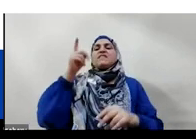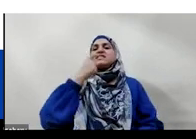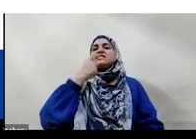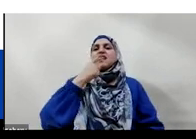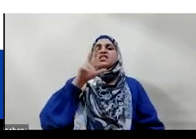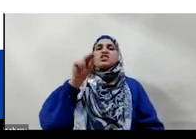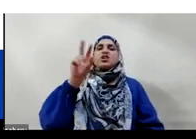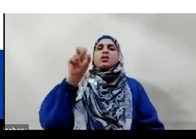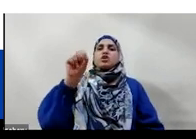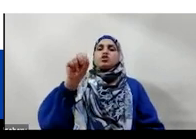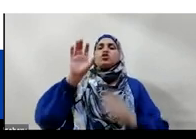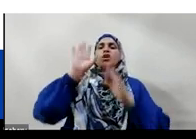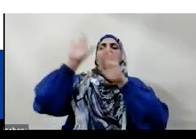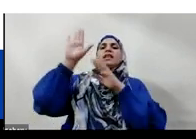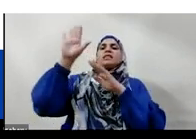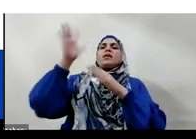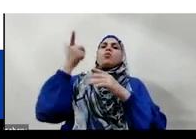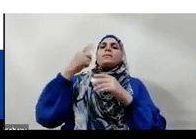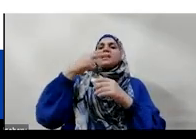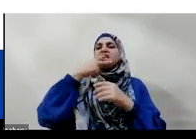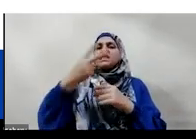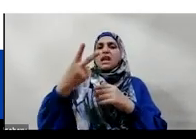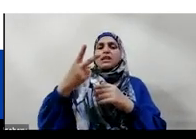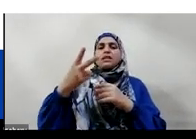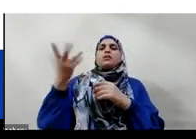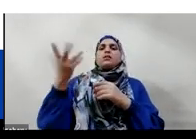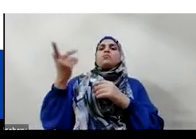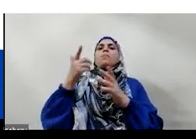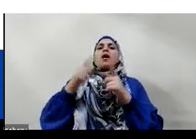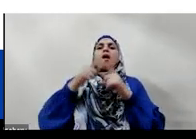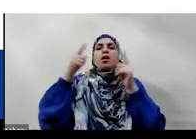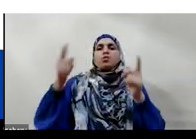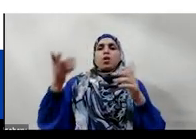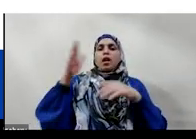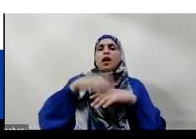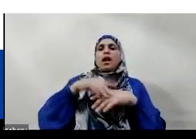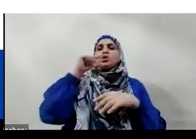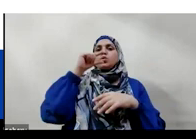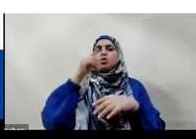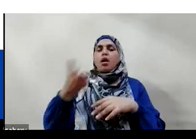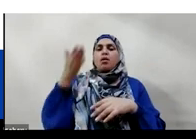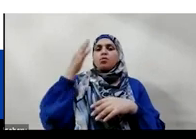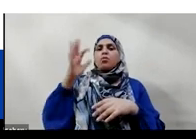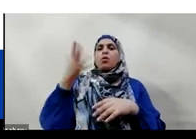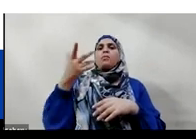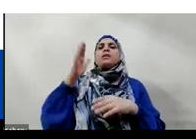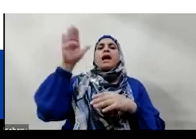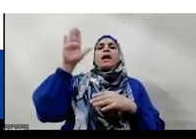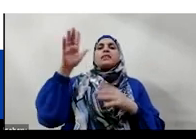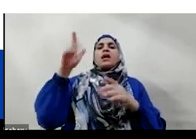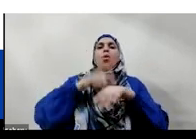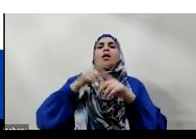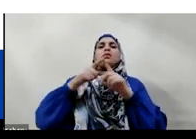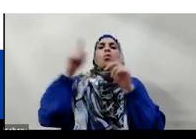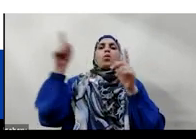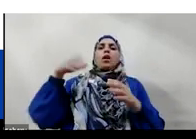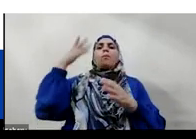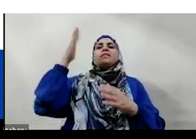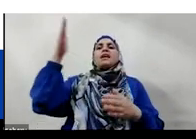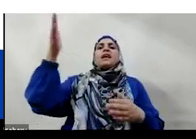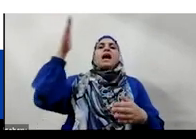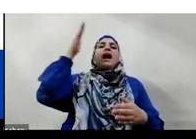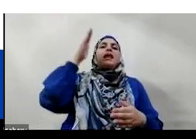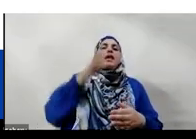سنتين لو انا بسافر على ماجستير، ممكن تبقى اطول لو انا مسافر على البي اتش دي. فبسال نفسي بعد ما